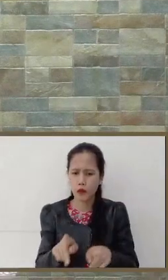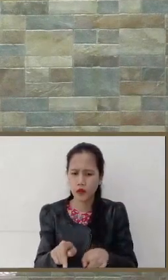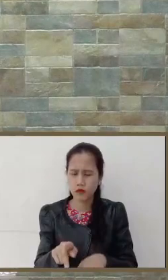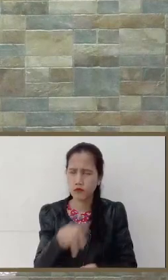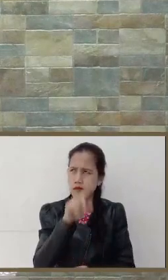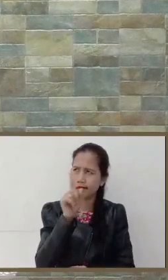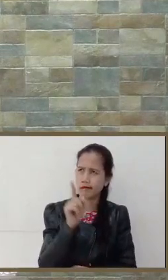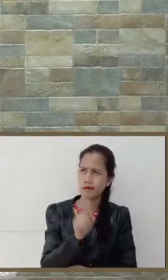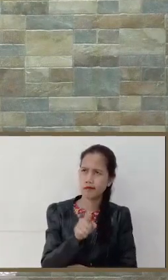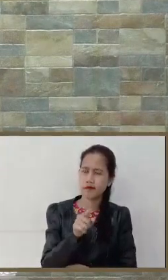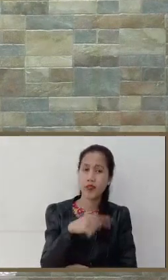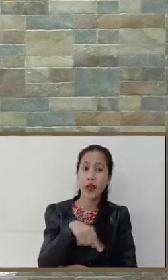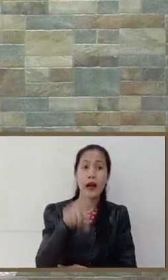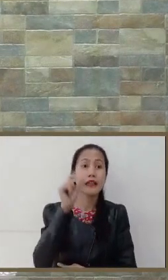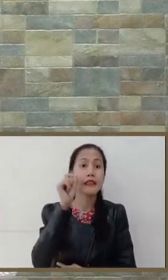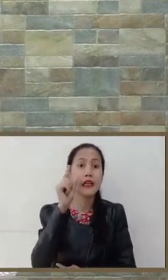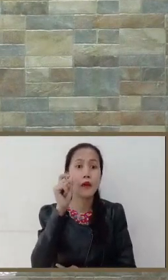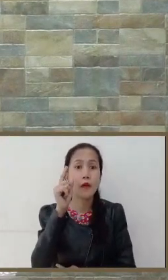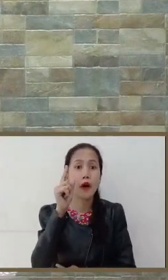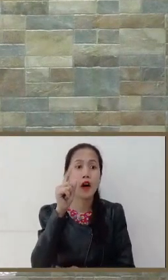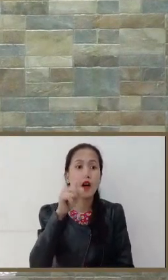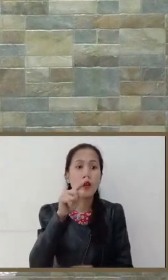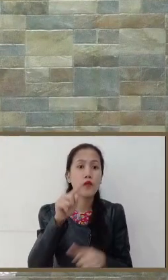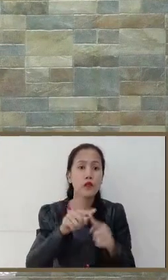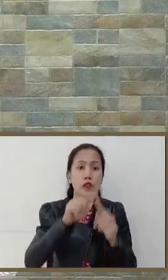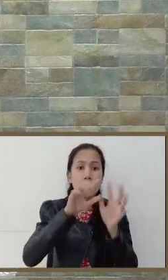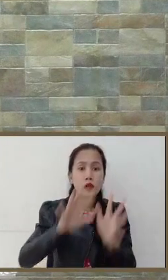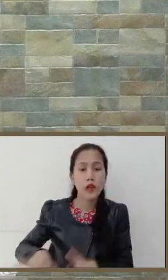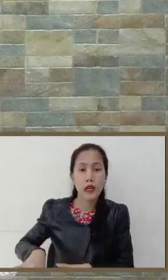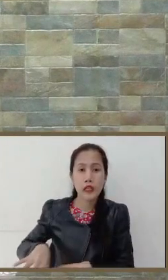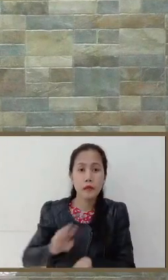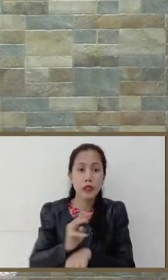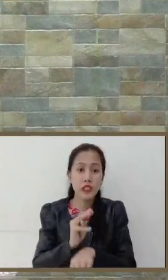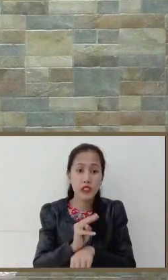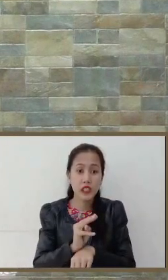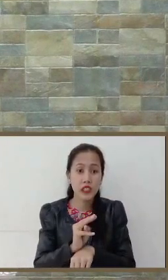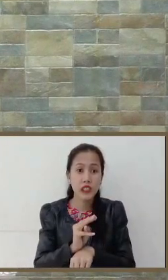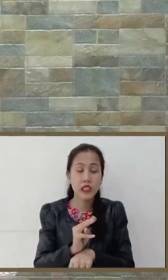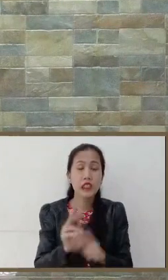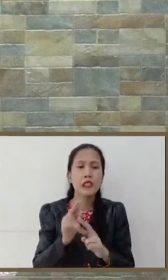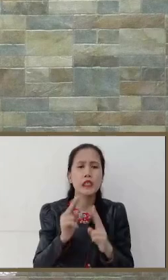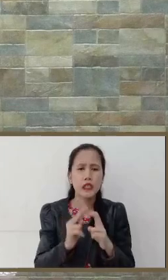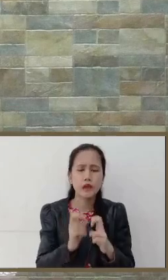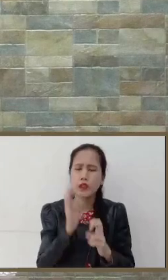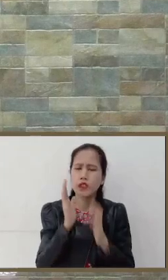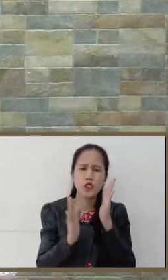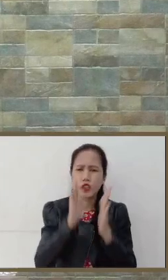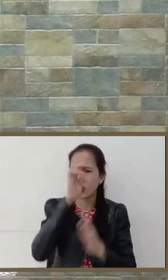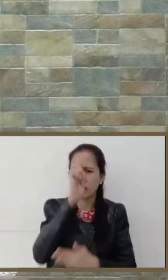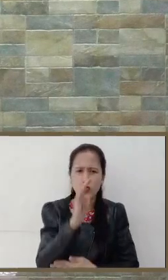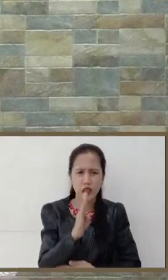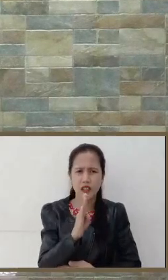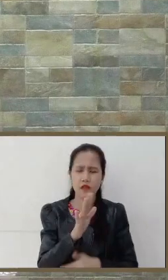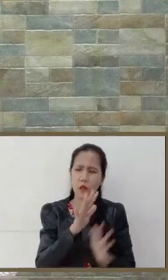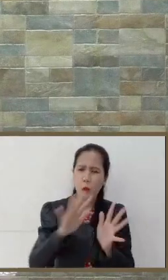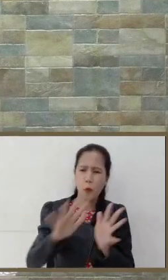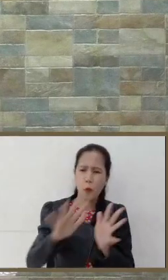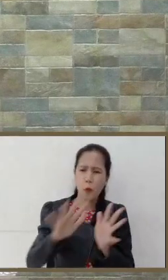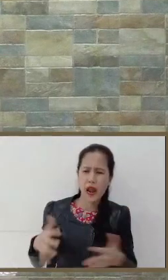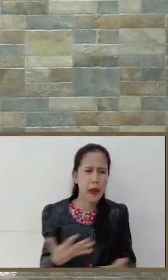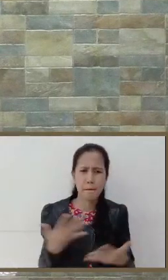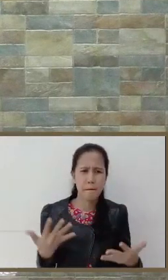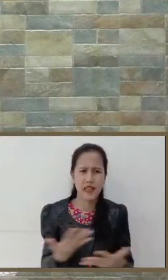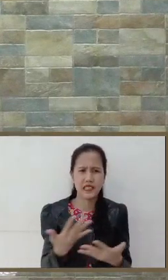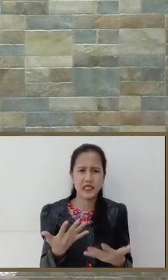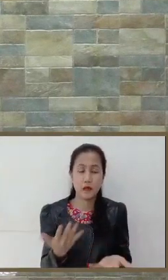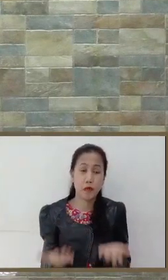yung ministry, maging yung masayang paglilingkod niya sa Diyos, nawawala na po. Itinalaga ng man of God sa ministry, Brad, asher